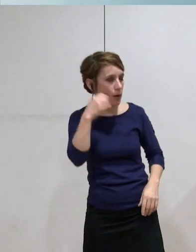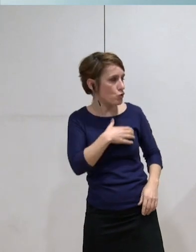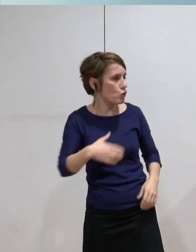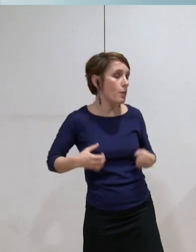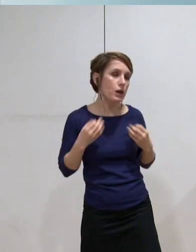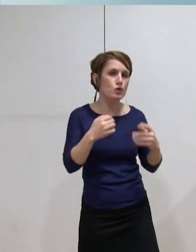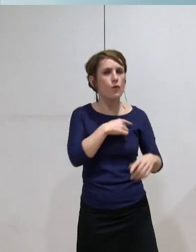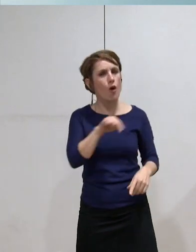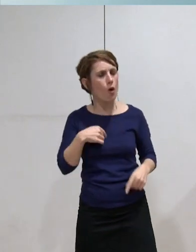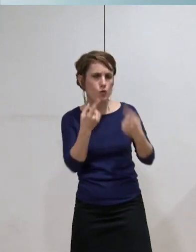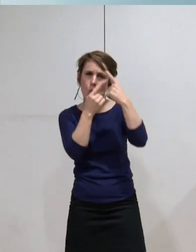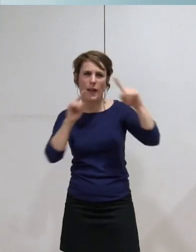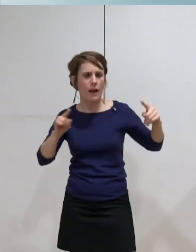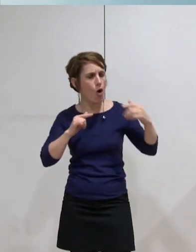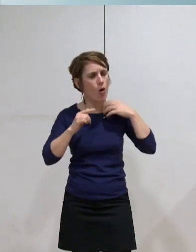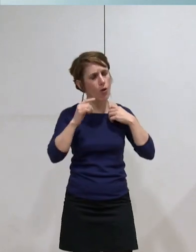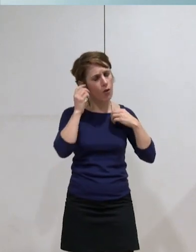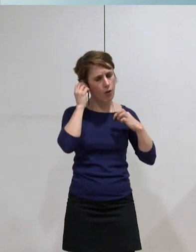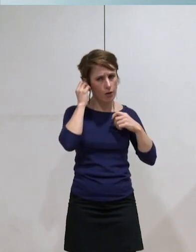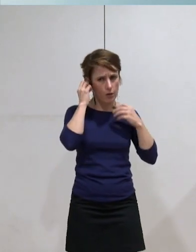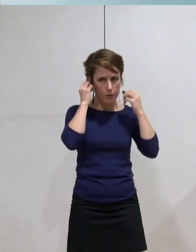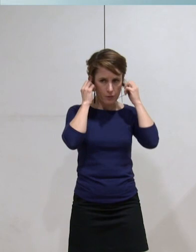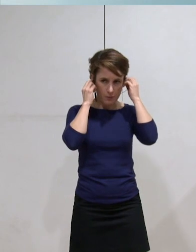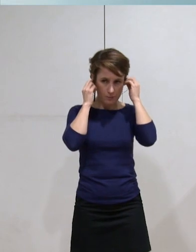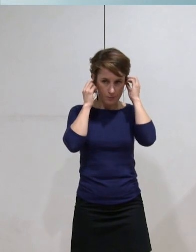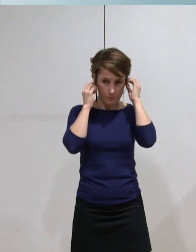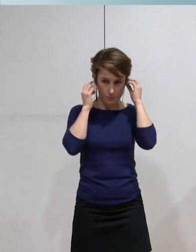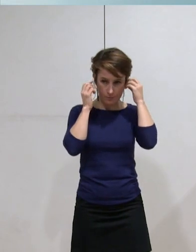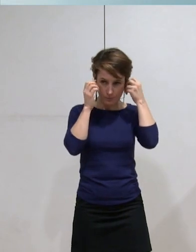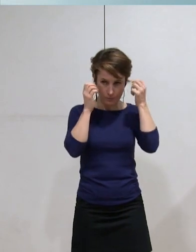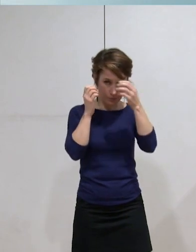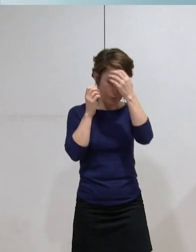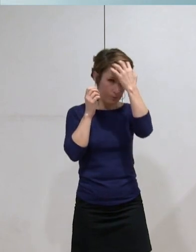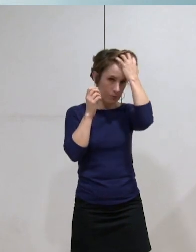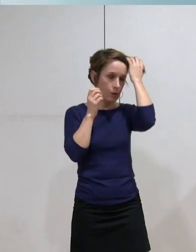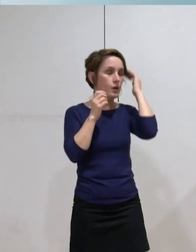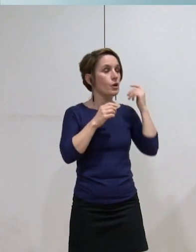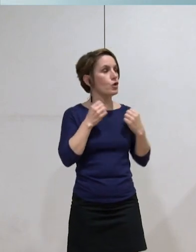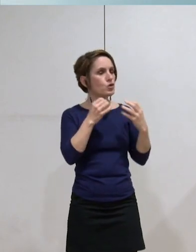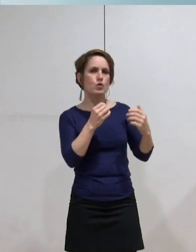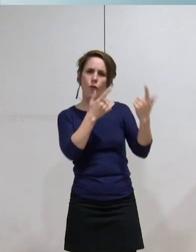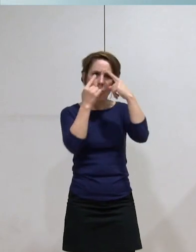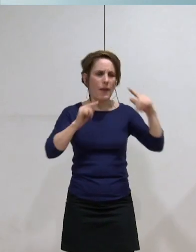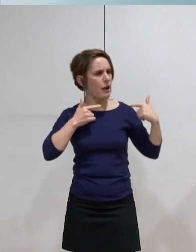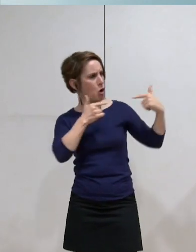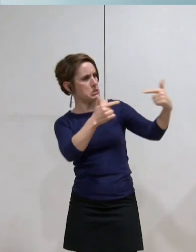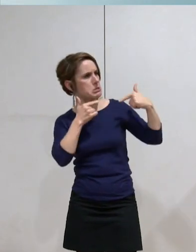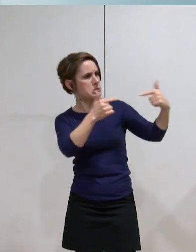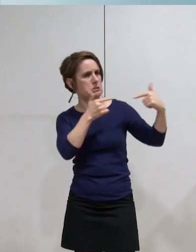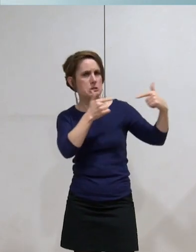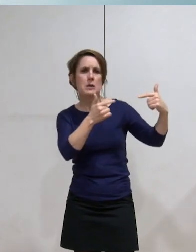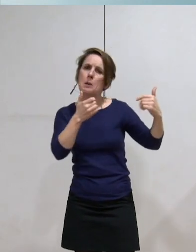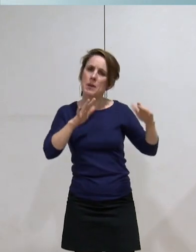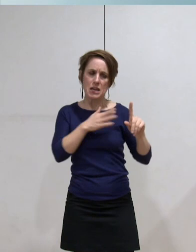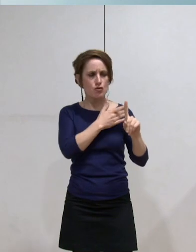ou si nous ne sommes pas d'accord sur grand-chose j'avais nous avions quand même pour votre mouvement politique malgré tout une certaine